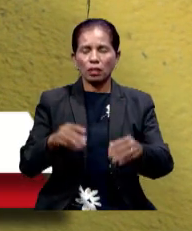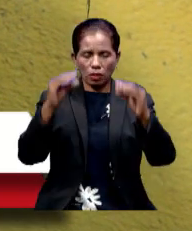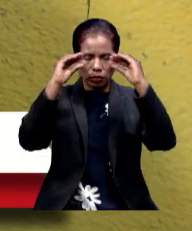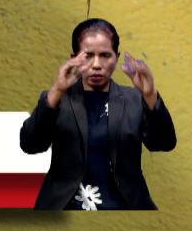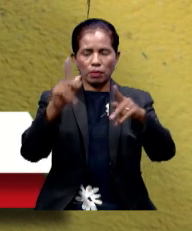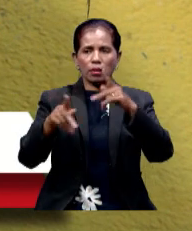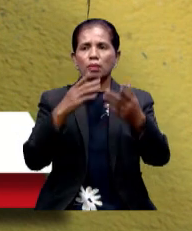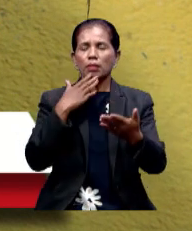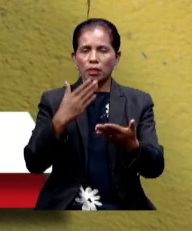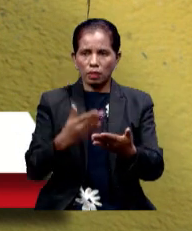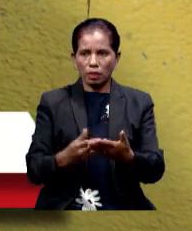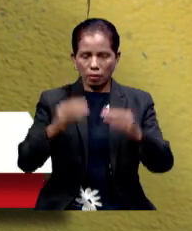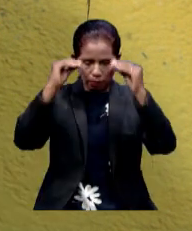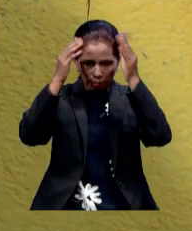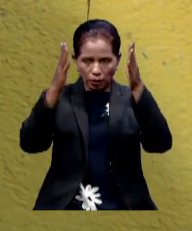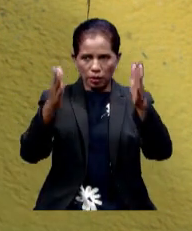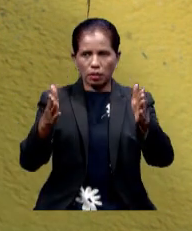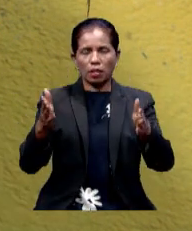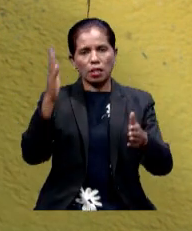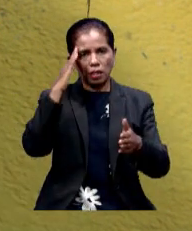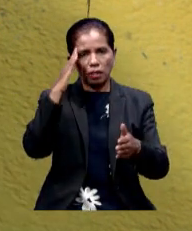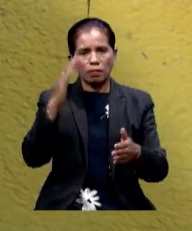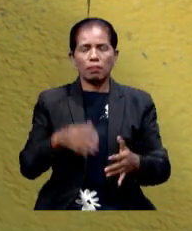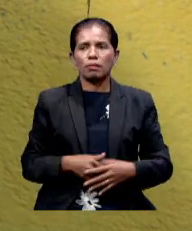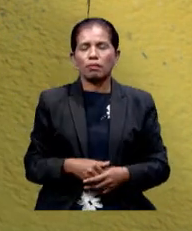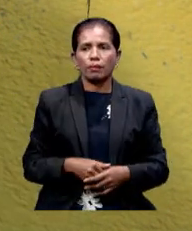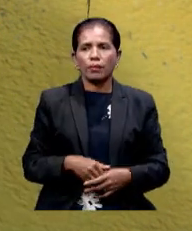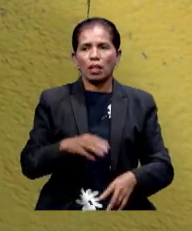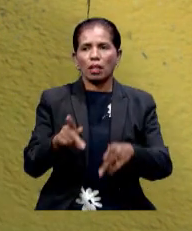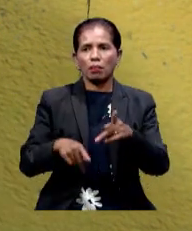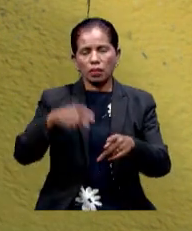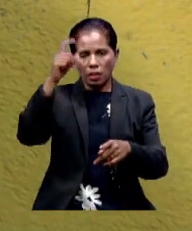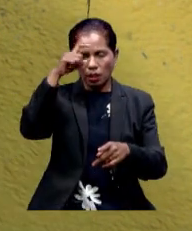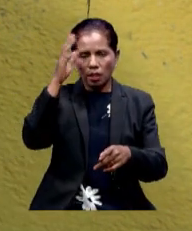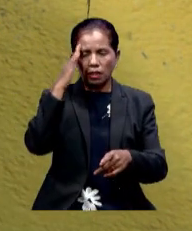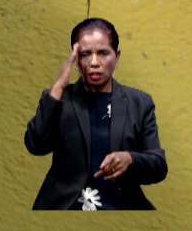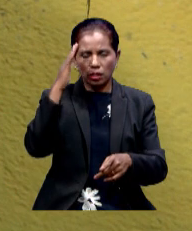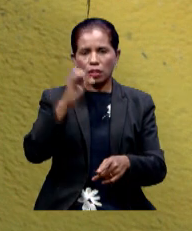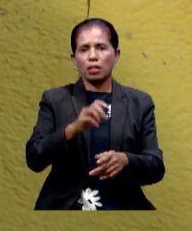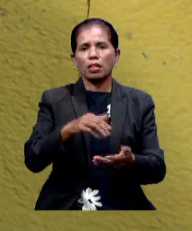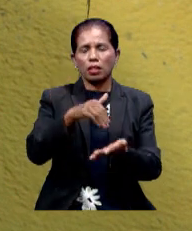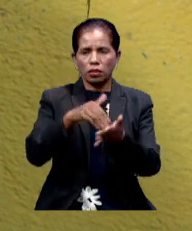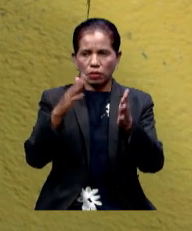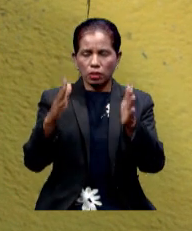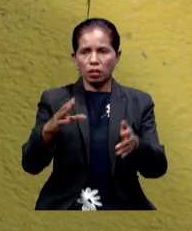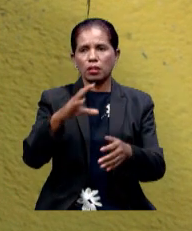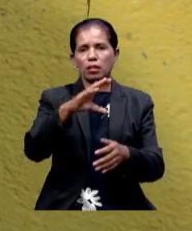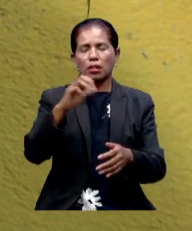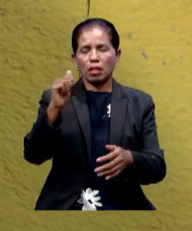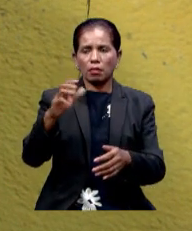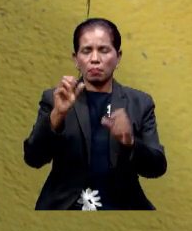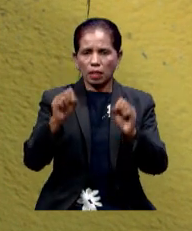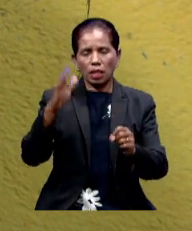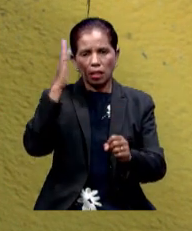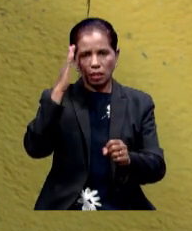kat kualiti dia ni so profesor lebih ke ya base hati ni. Para mana identifikasi lolos student ni sih asyik ni tengah hati ni. Masih